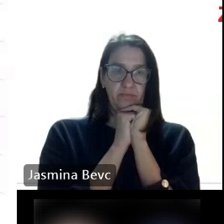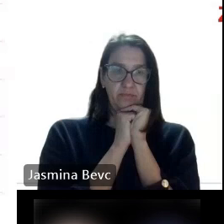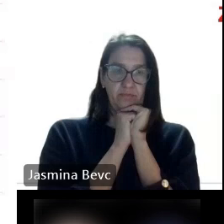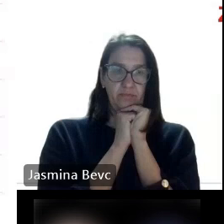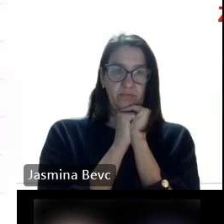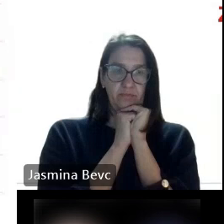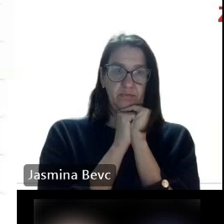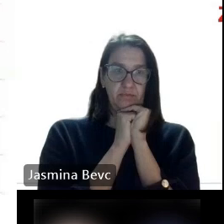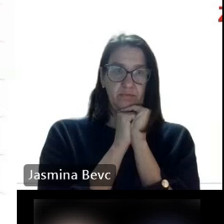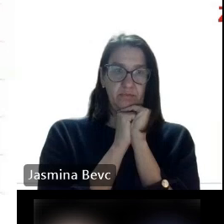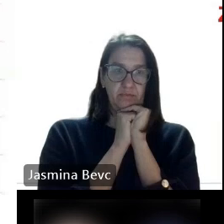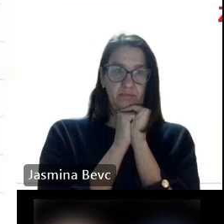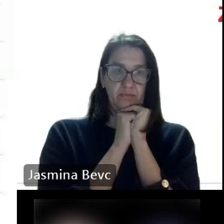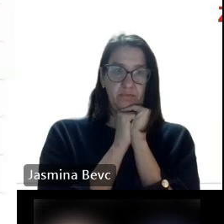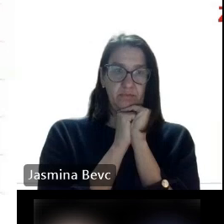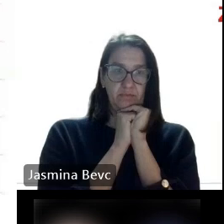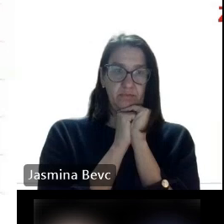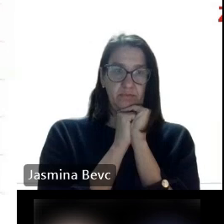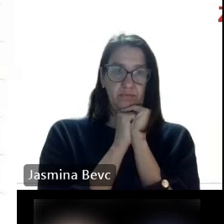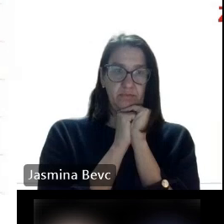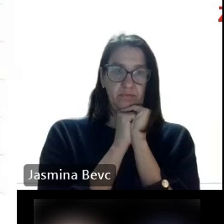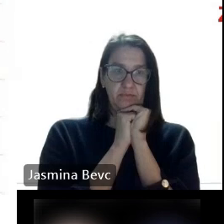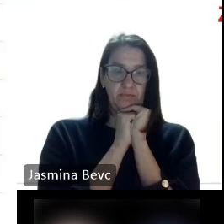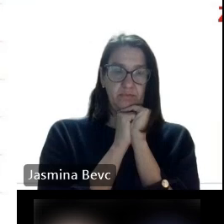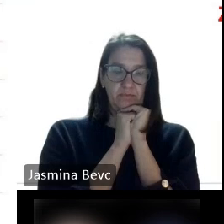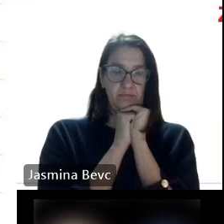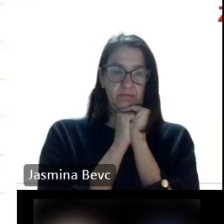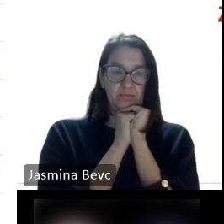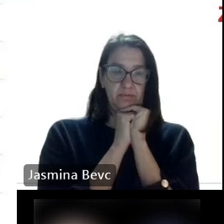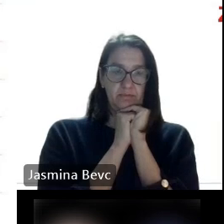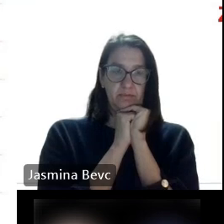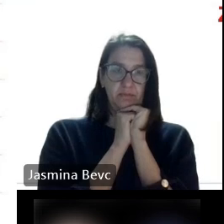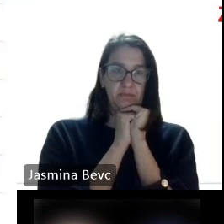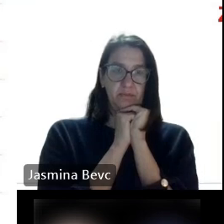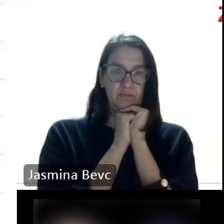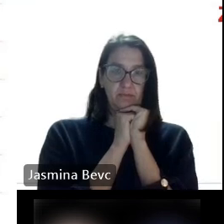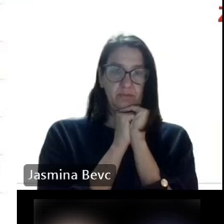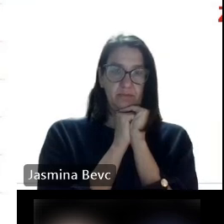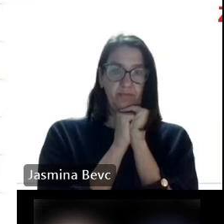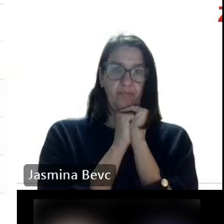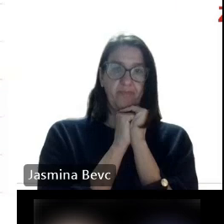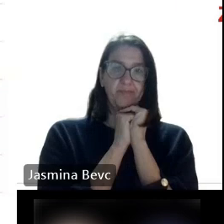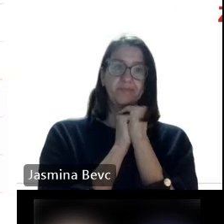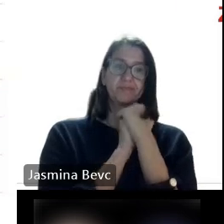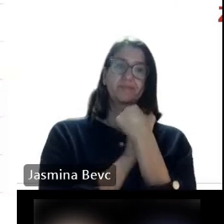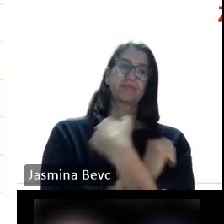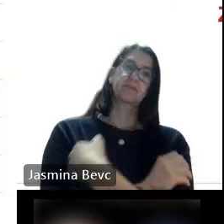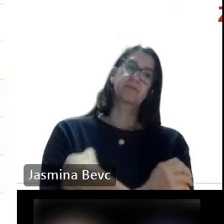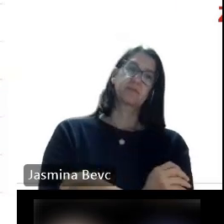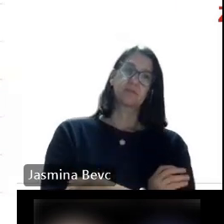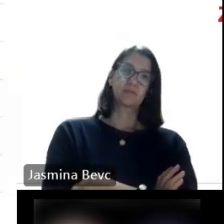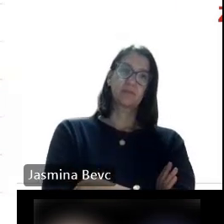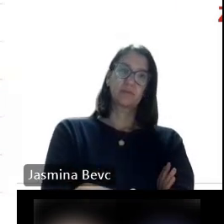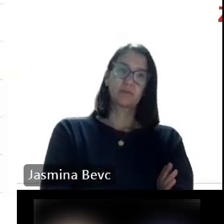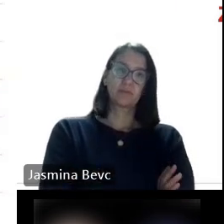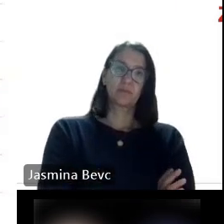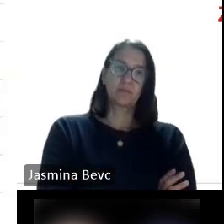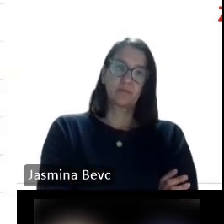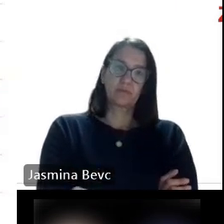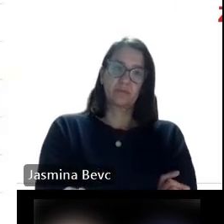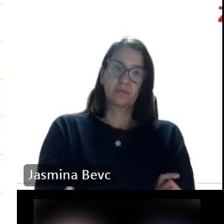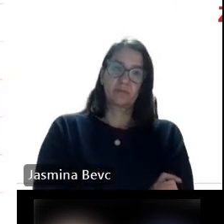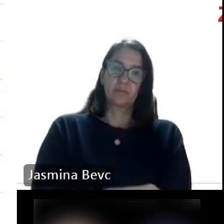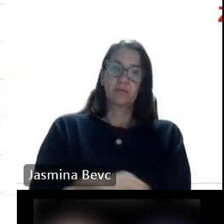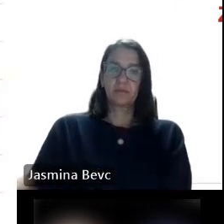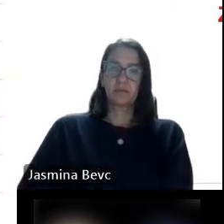A++, A in tako dalje. Ti razredi energijske učinkovitosti so